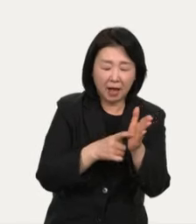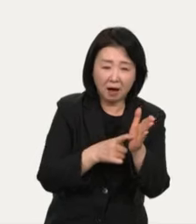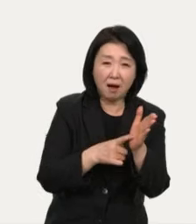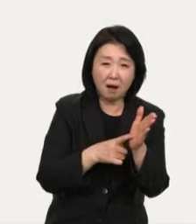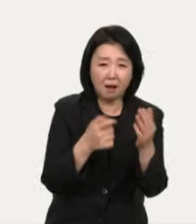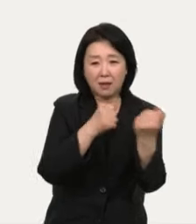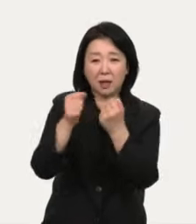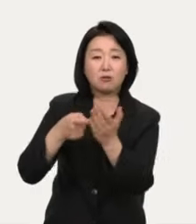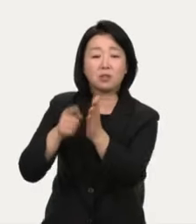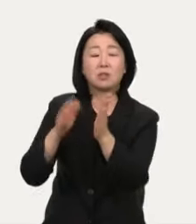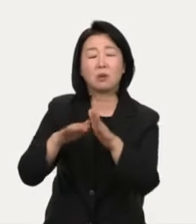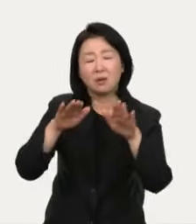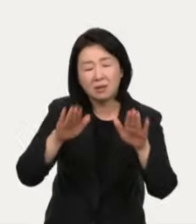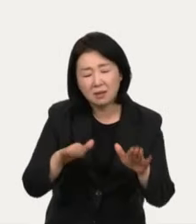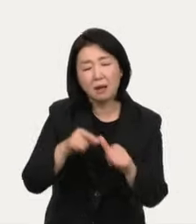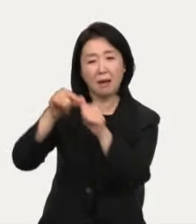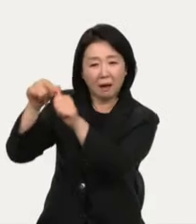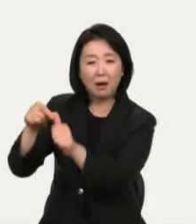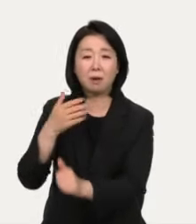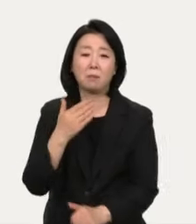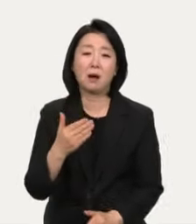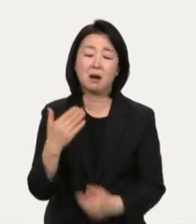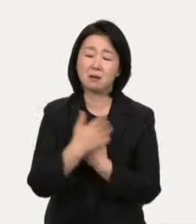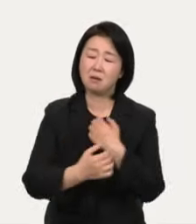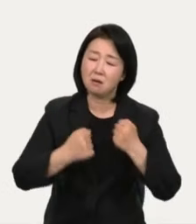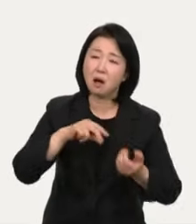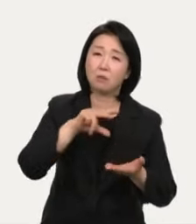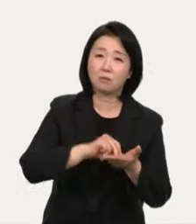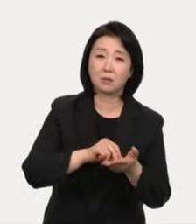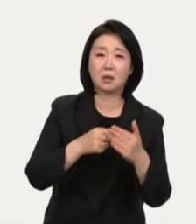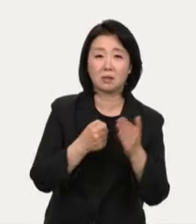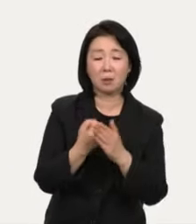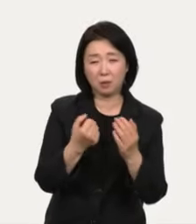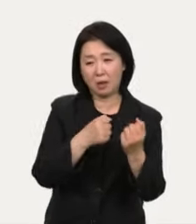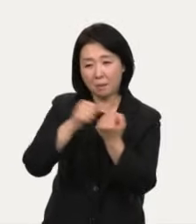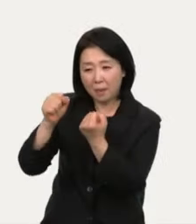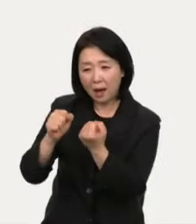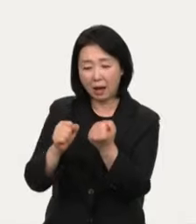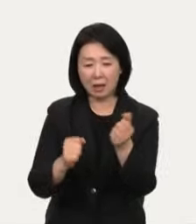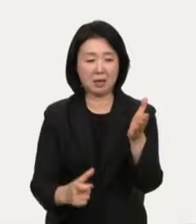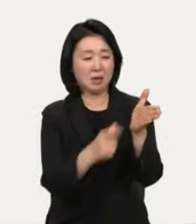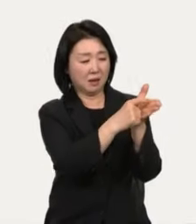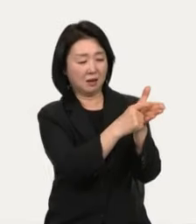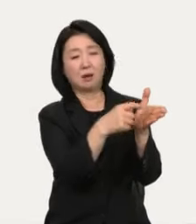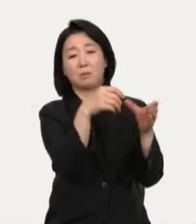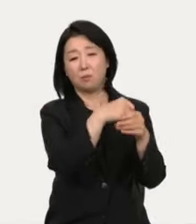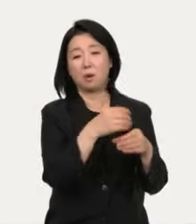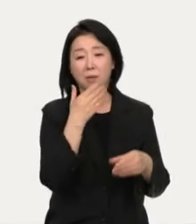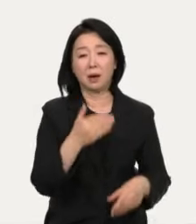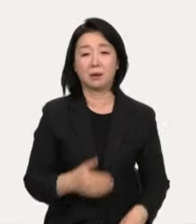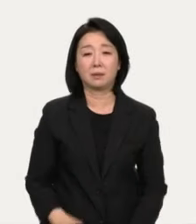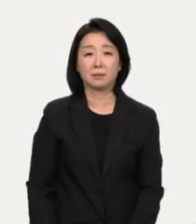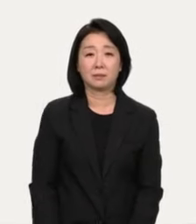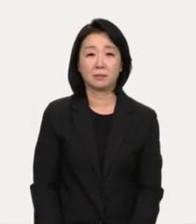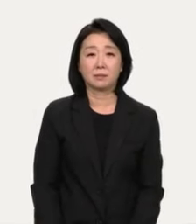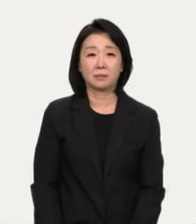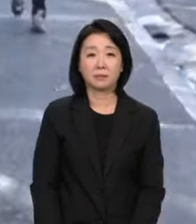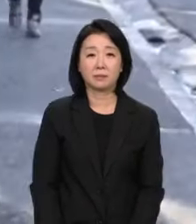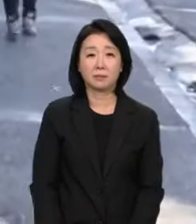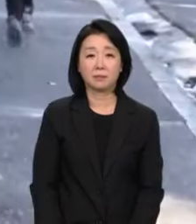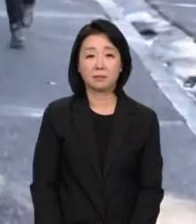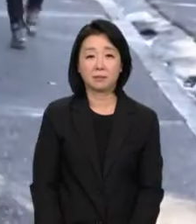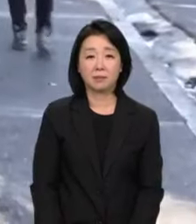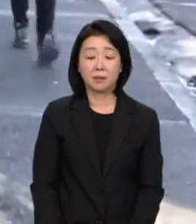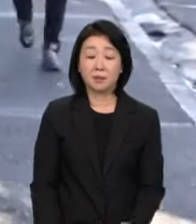신청했는데 이제서야 나왔다면서 건강상의 문제로 탈출 리스트 순위에 포함될 수 있었다고 말했습니다.